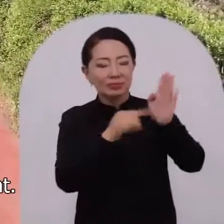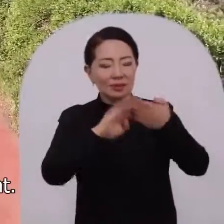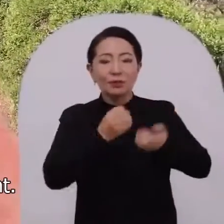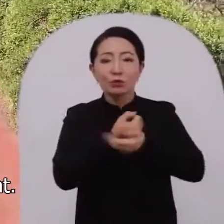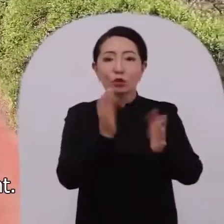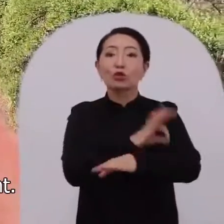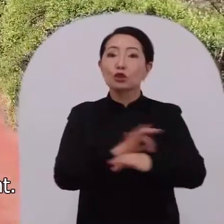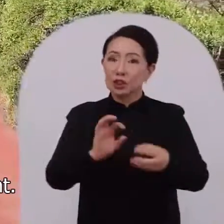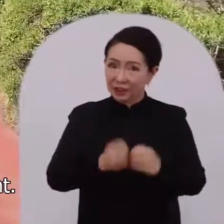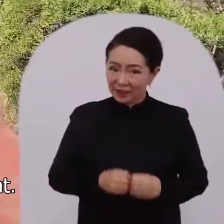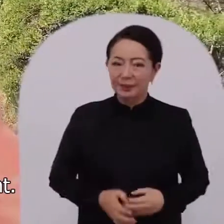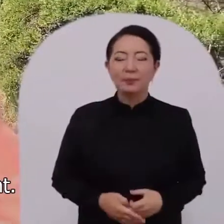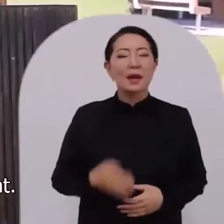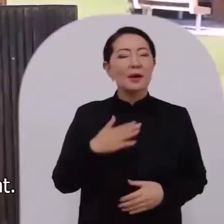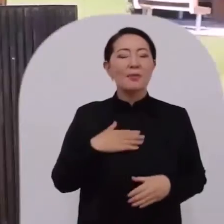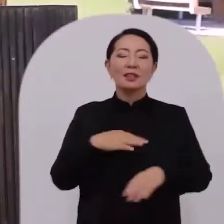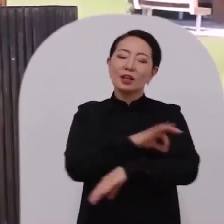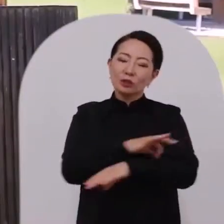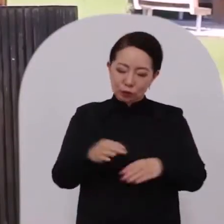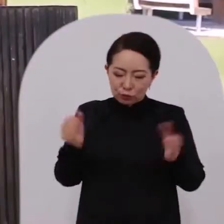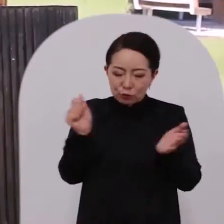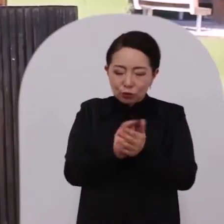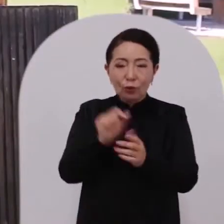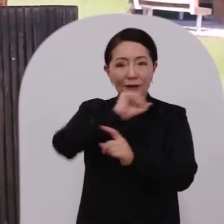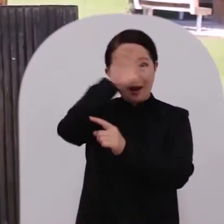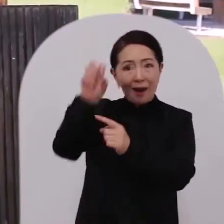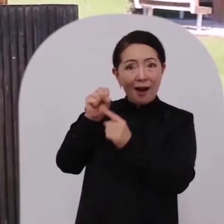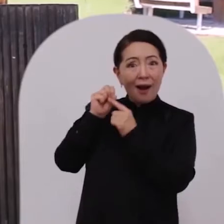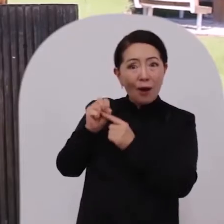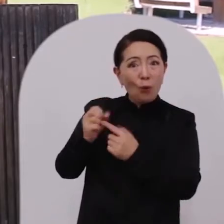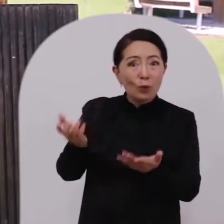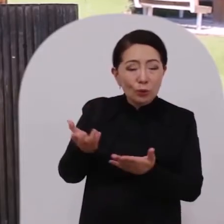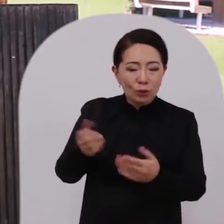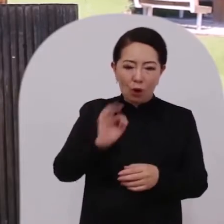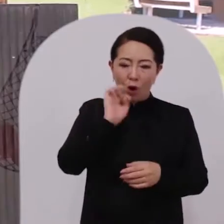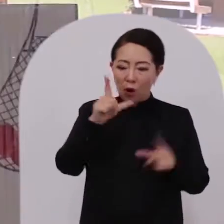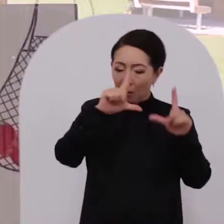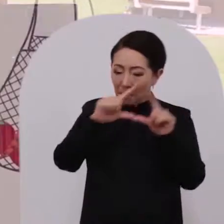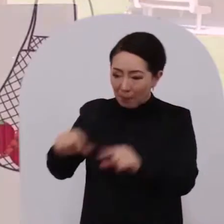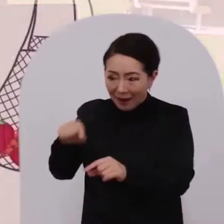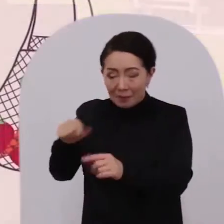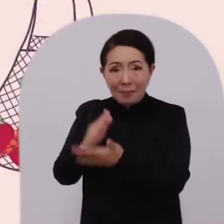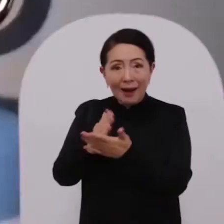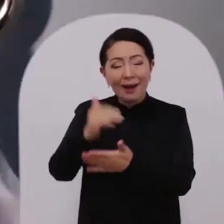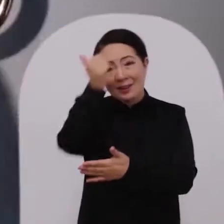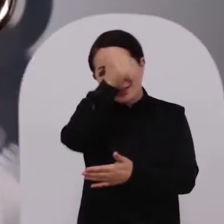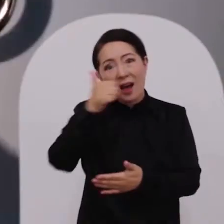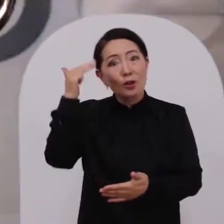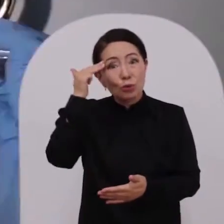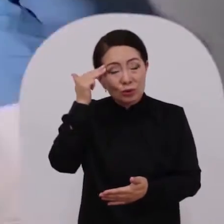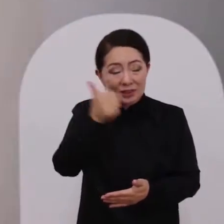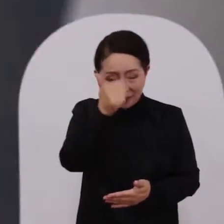түгээх зорилгоор энэ төслийг хэрэгжүүлээд байна. Тэгэхээр манай төслийн гол агуулга нь бол хогоо багсгаж байгаа тэр сайн дуршлагуудаа нэг